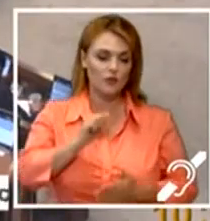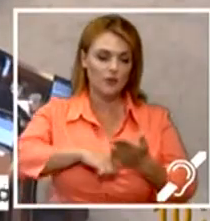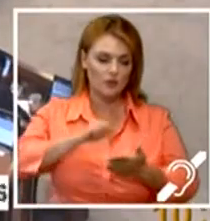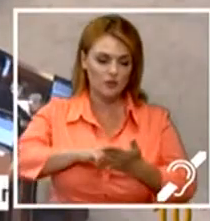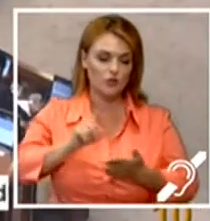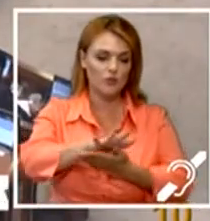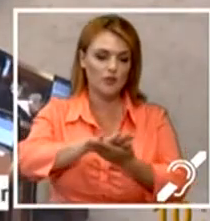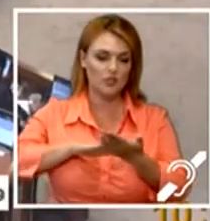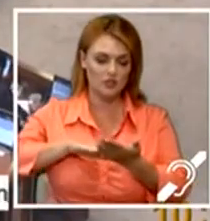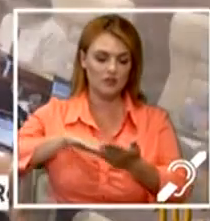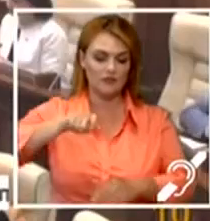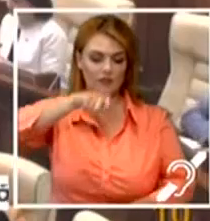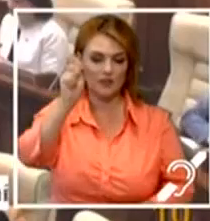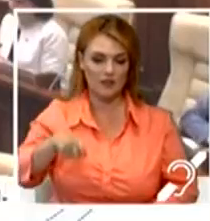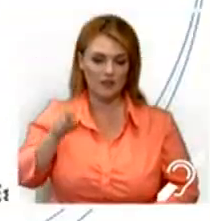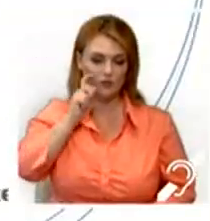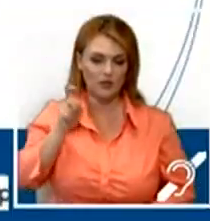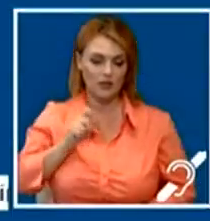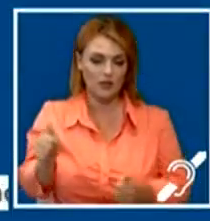de agresiunea rusă în Ucraina.